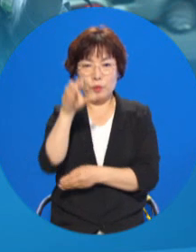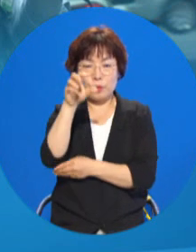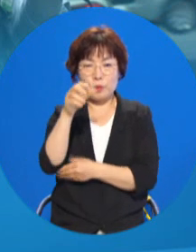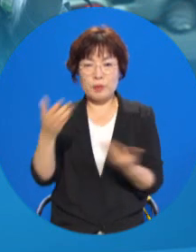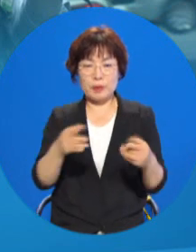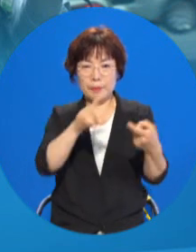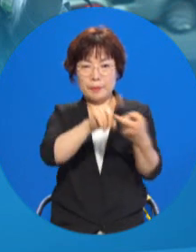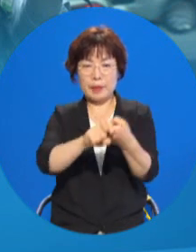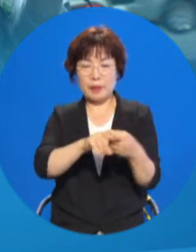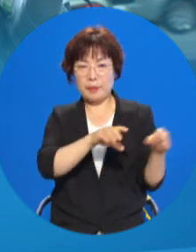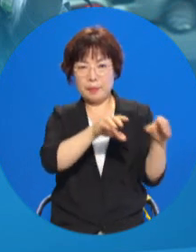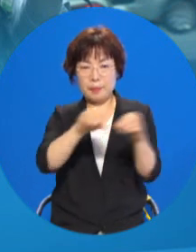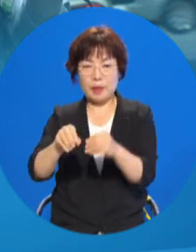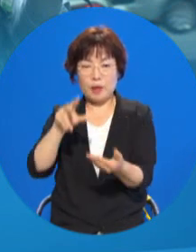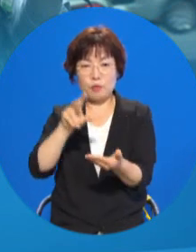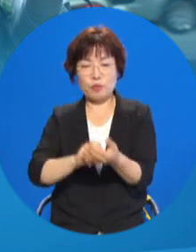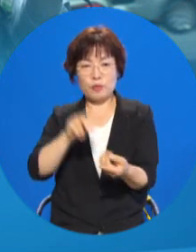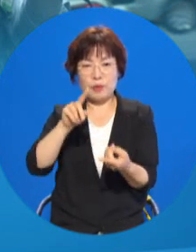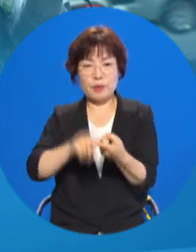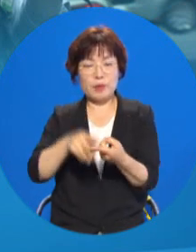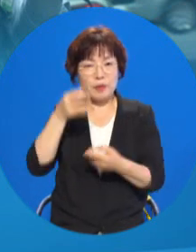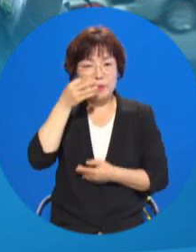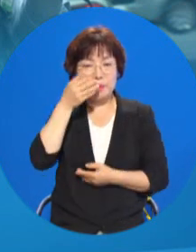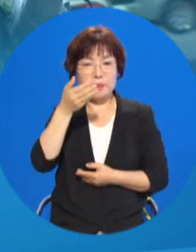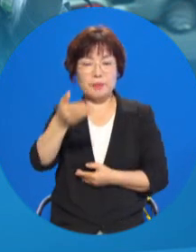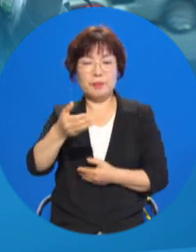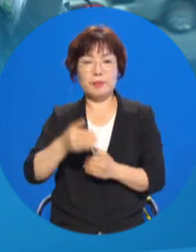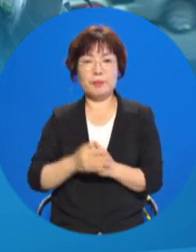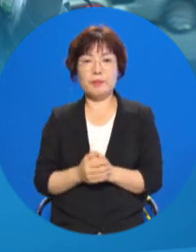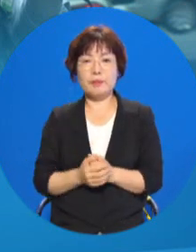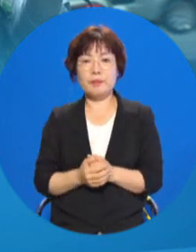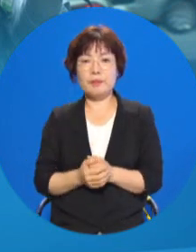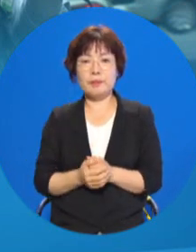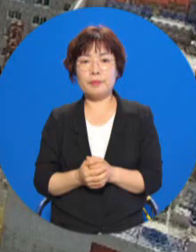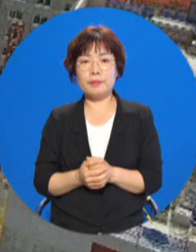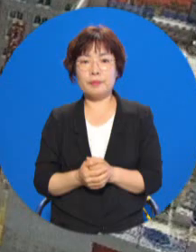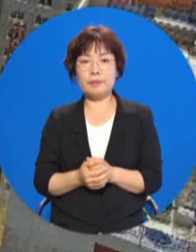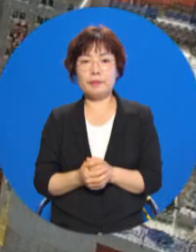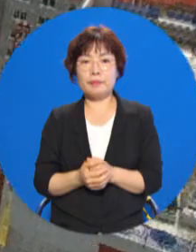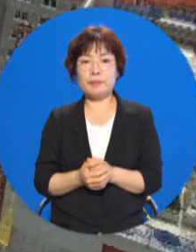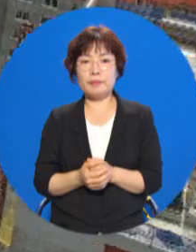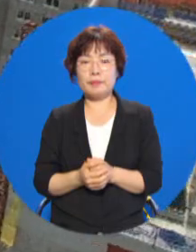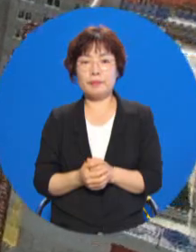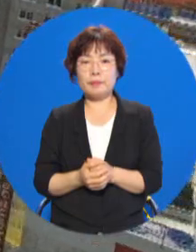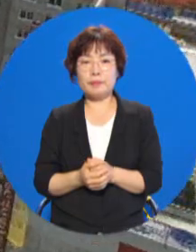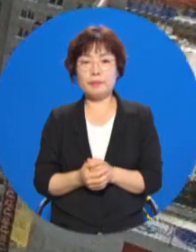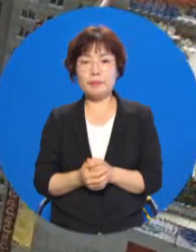노동자들의 파업, 무엇이 쟁점인지 이재원 기자가 취재했습니다.